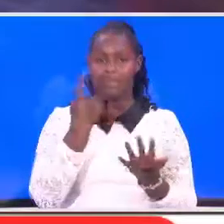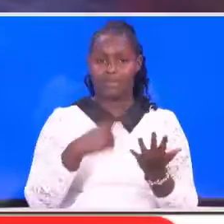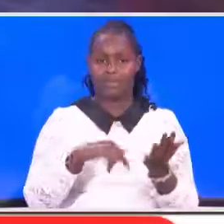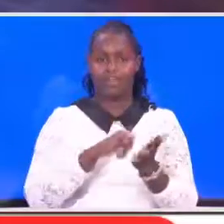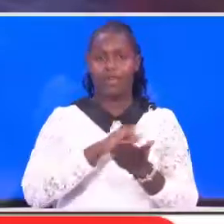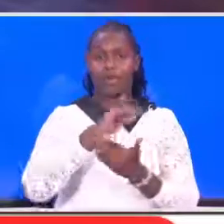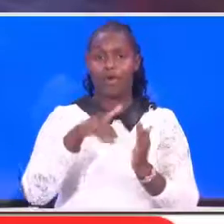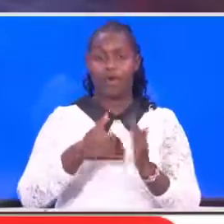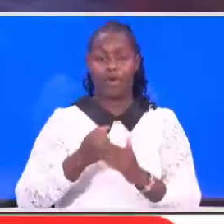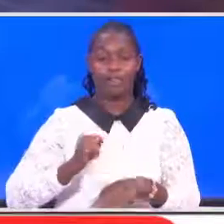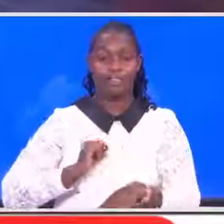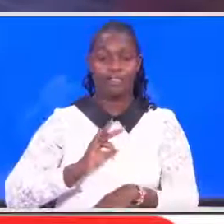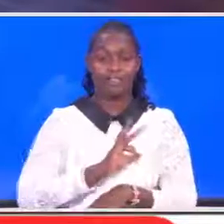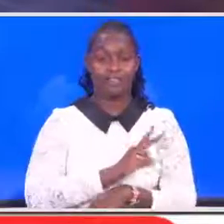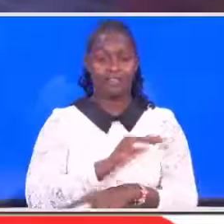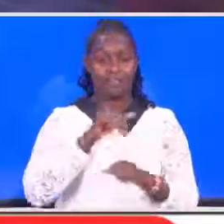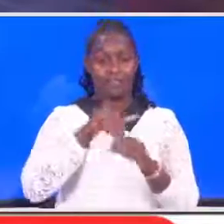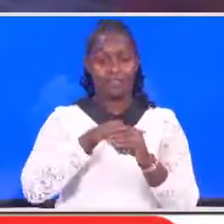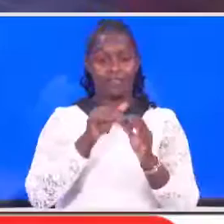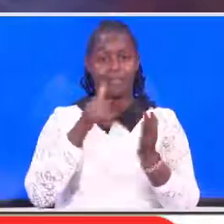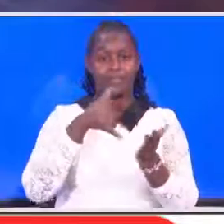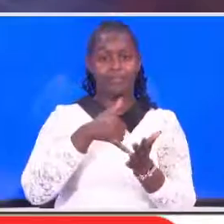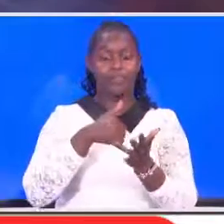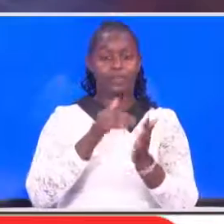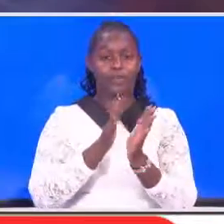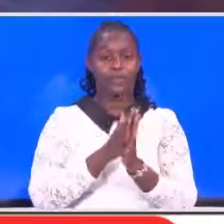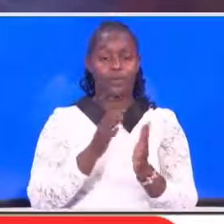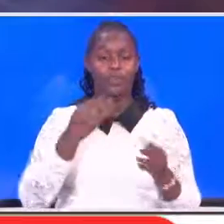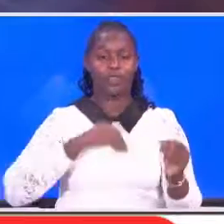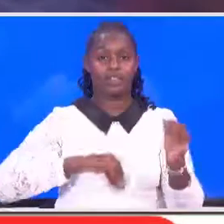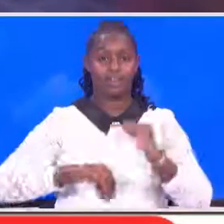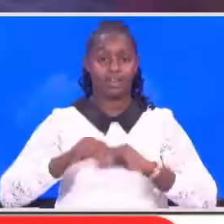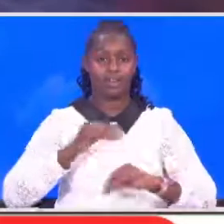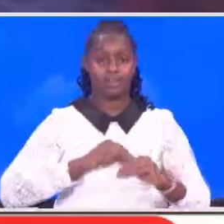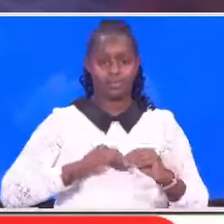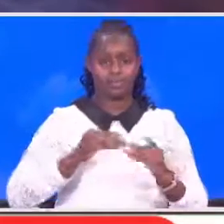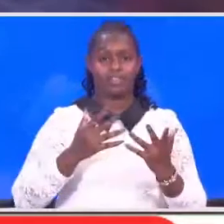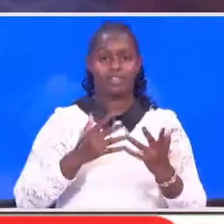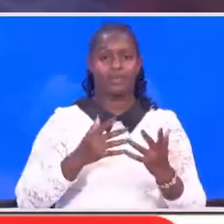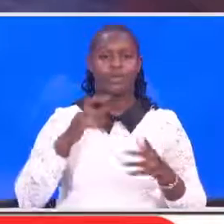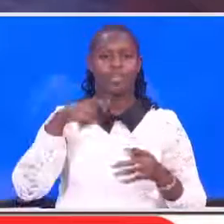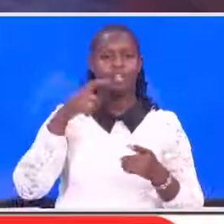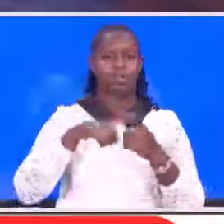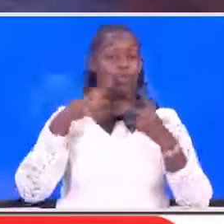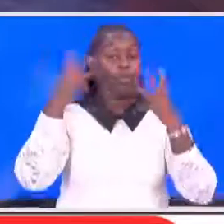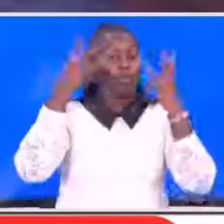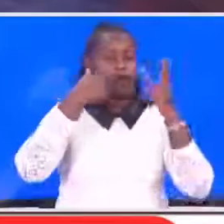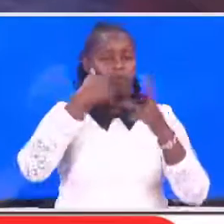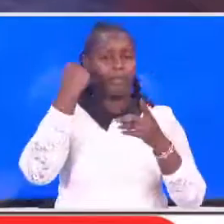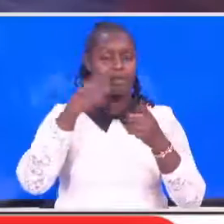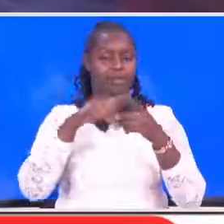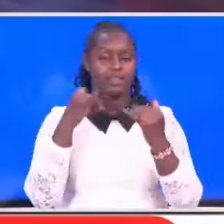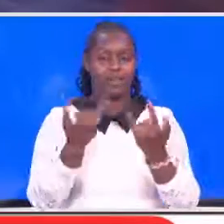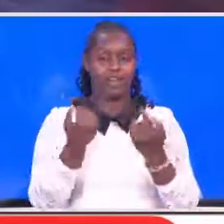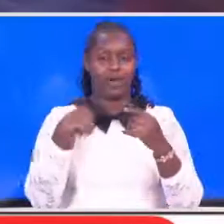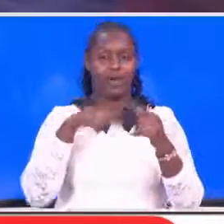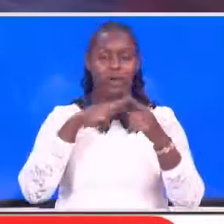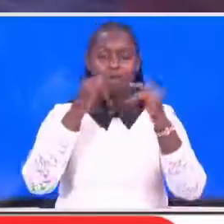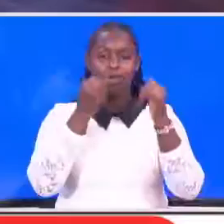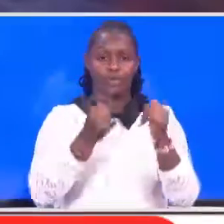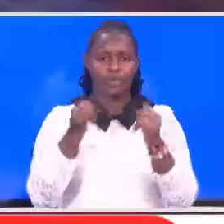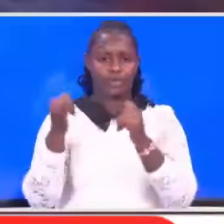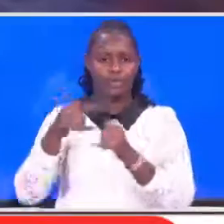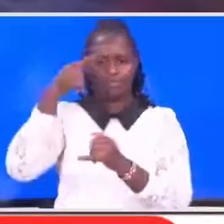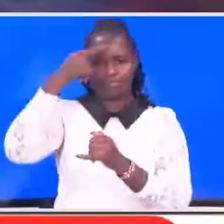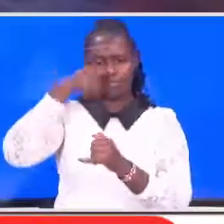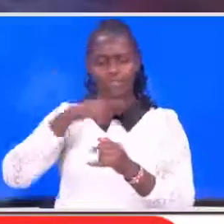wote wanaojihusisha na ufisadi wasite, kwani serikali ya Kenya Kwanza imeweka mikakati mipya ya kupigana na swala